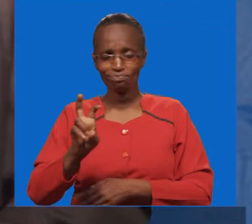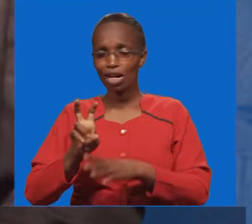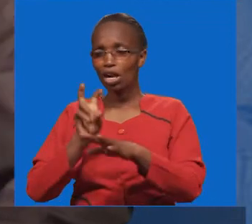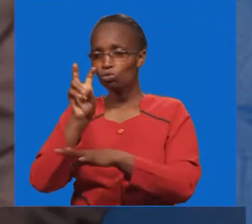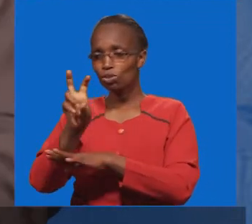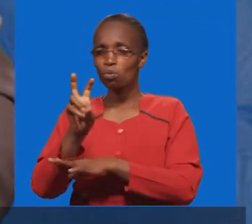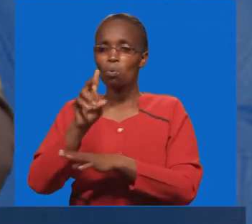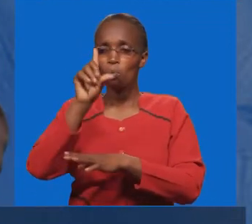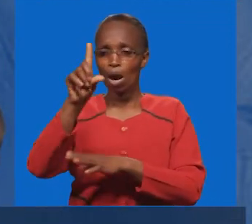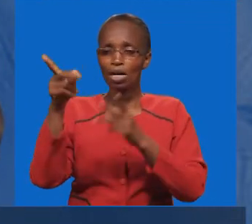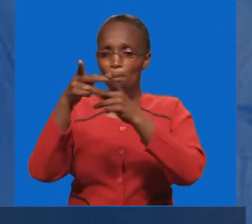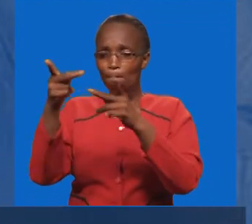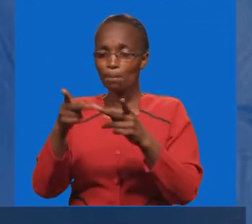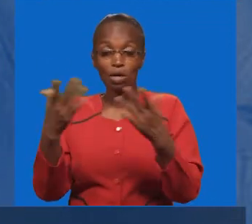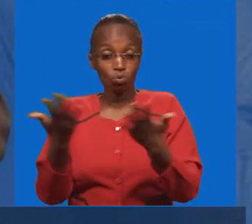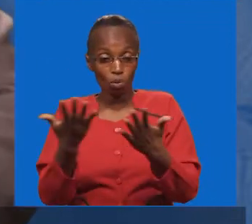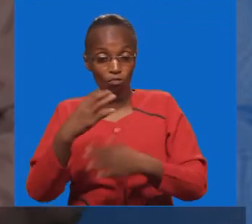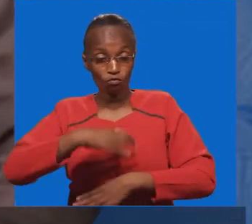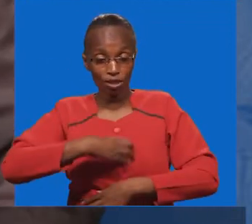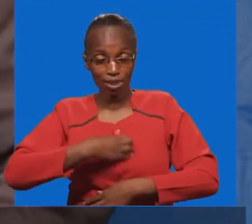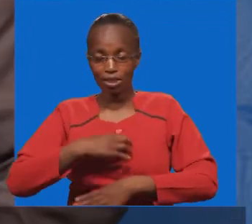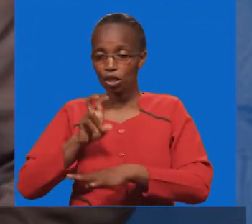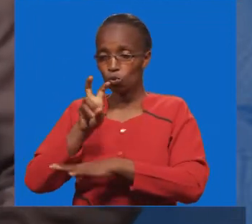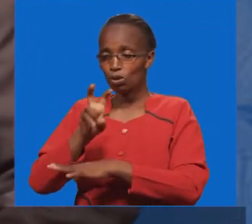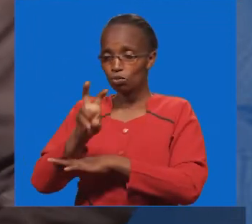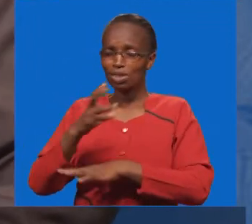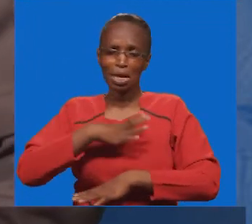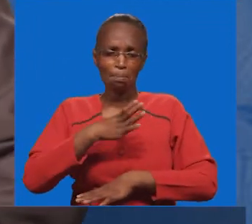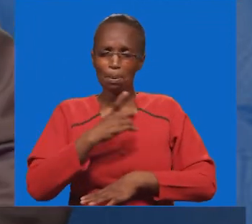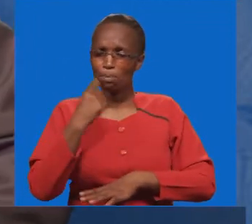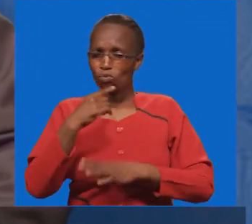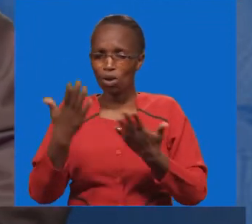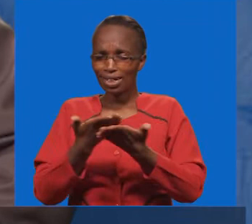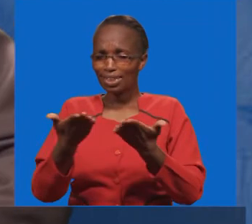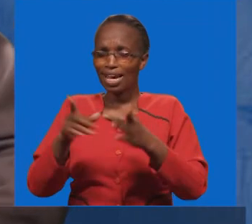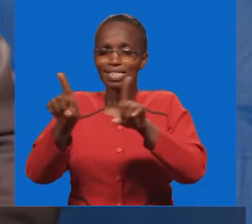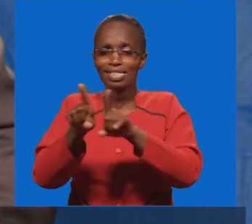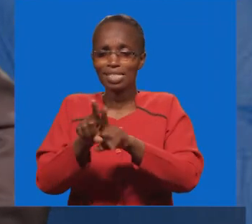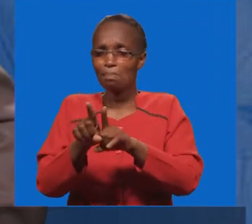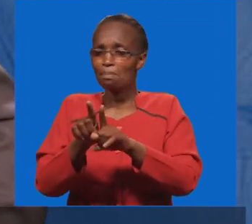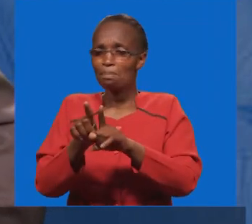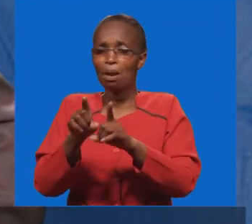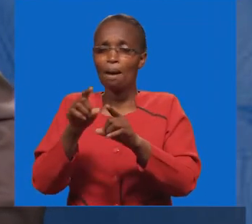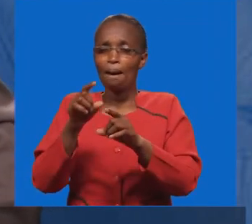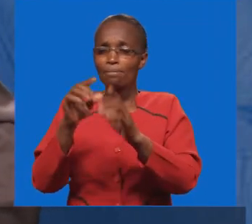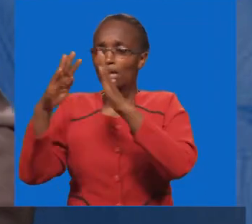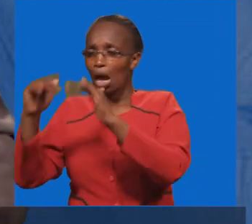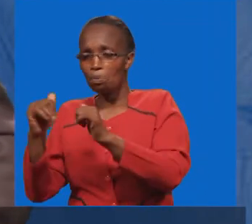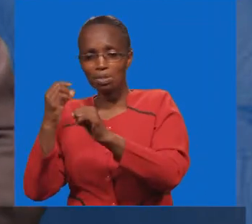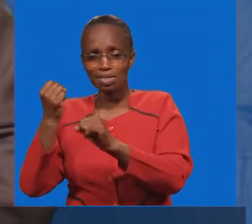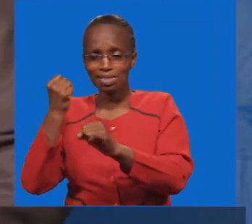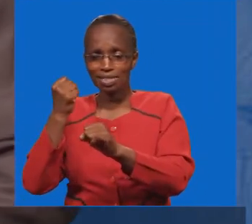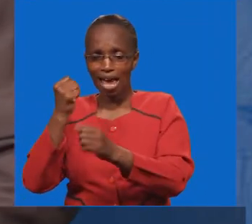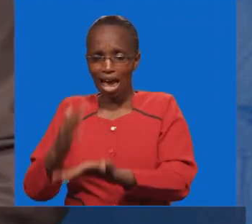Unajua, niliangalia juzi nikaona mahali pengine niliweza kutembelea, nikaona wale ambao wako pale,